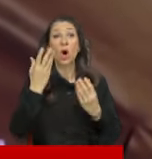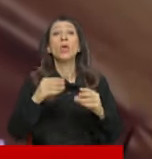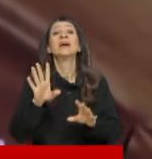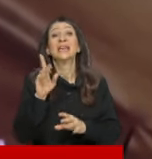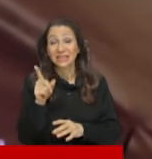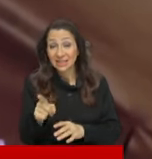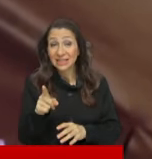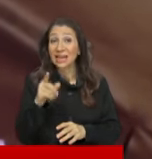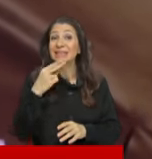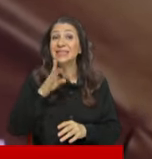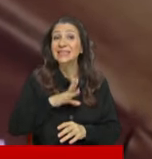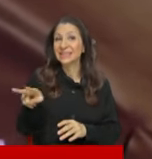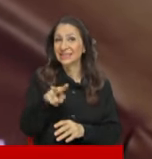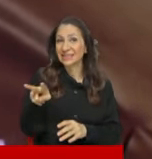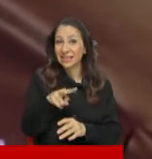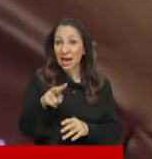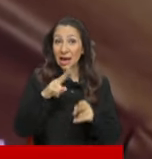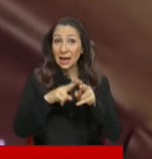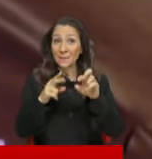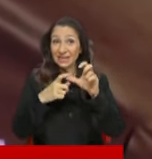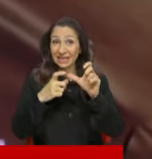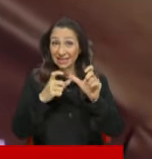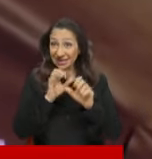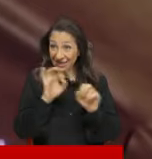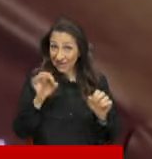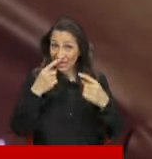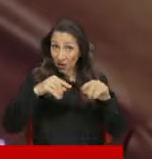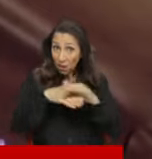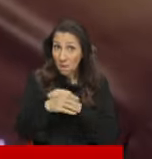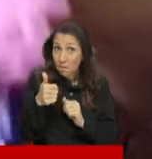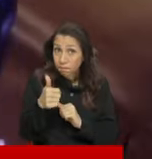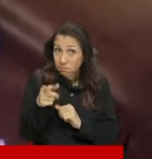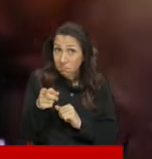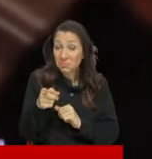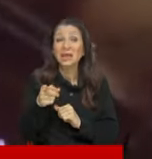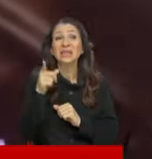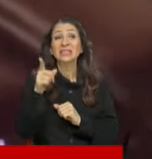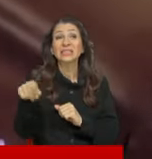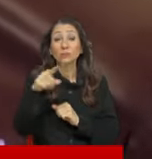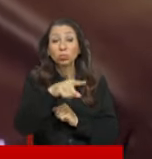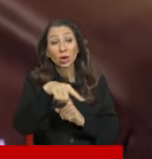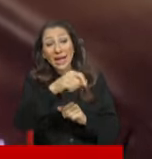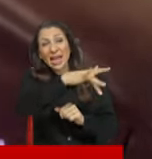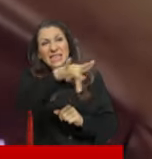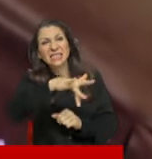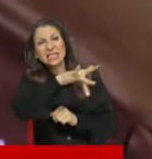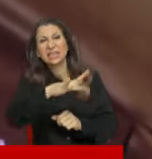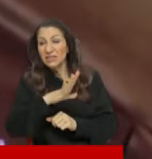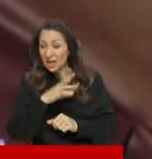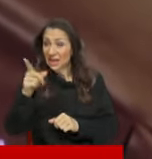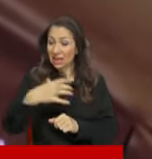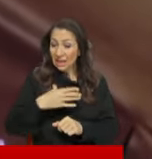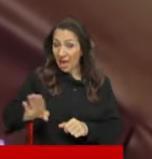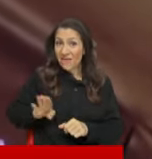olmasaydınız çocuklarınız kpsssiz sınava girebilecekler miydi Siz bu kadar işsiz varken